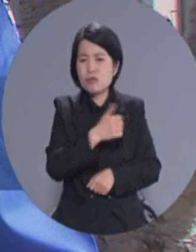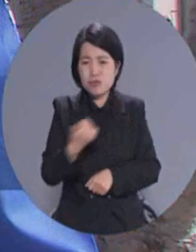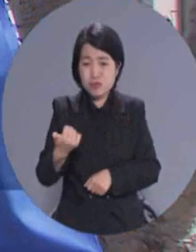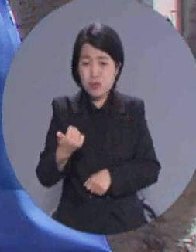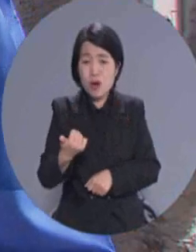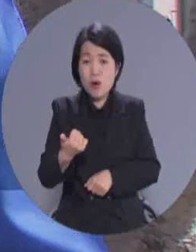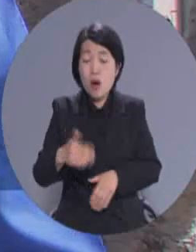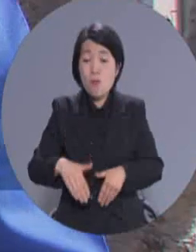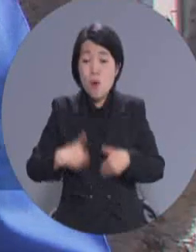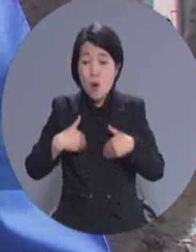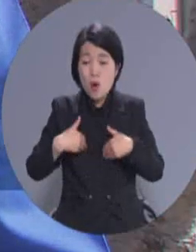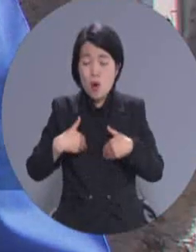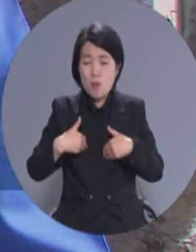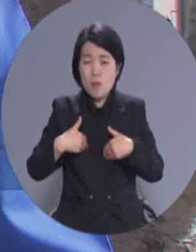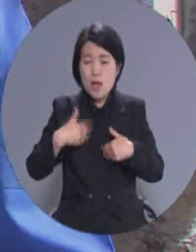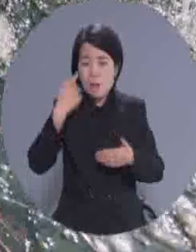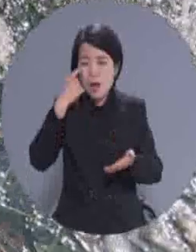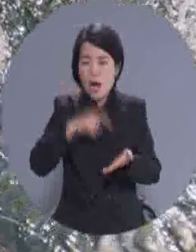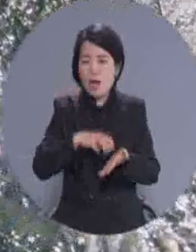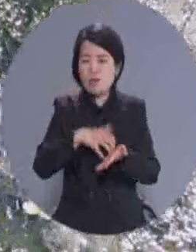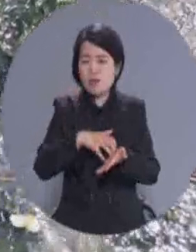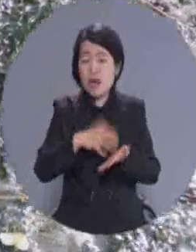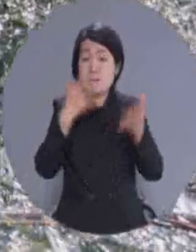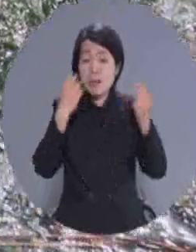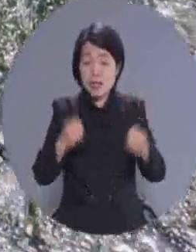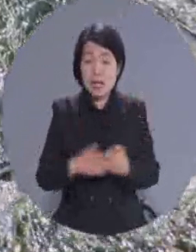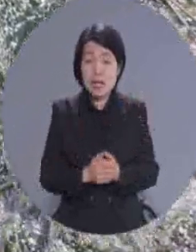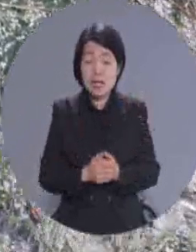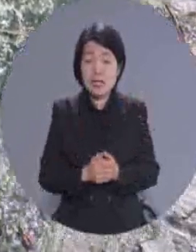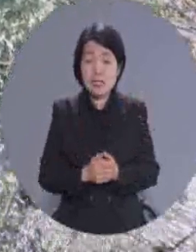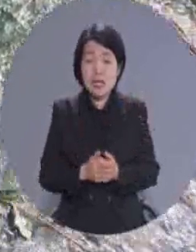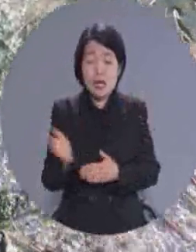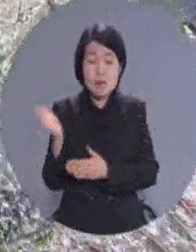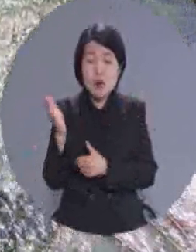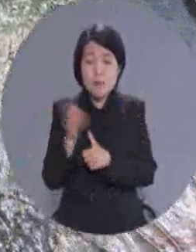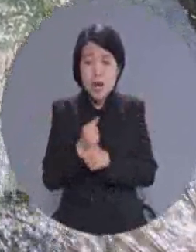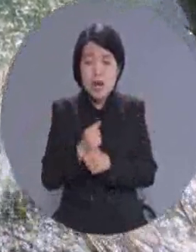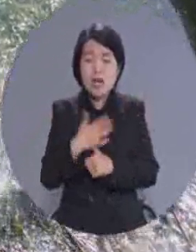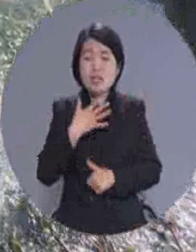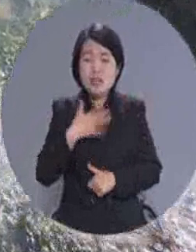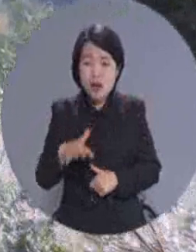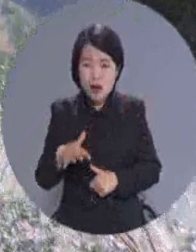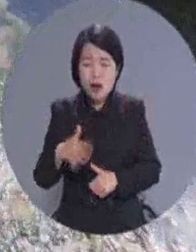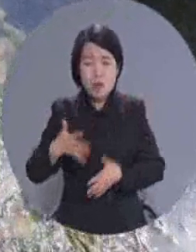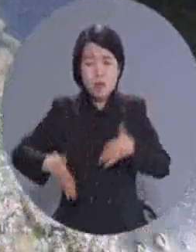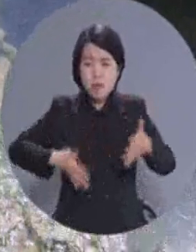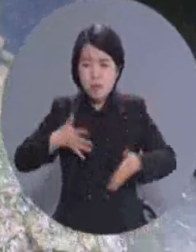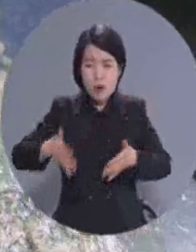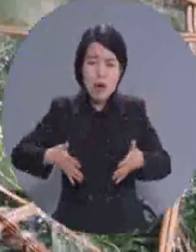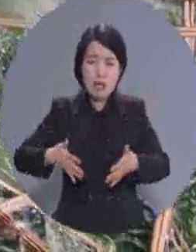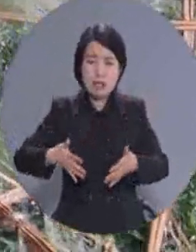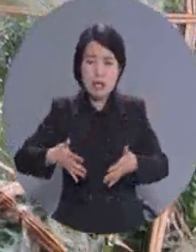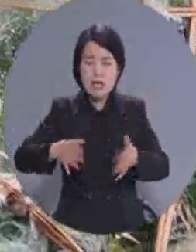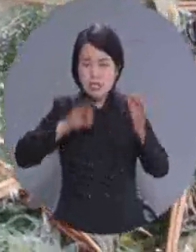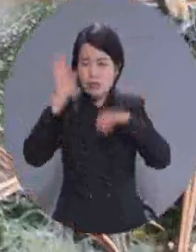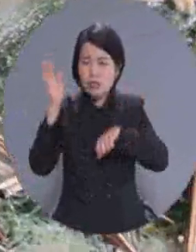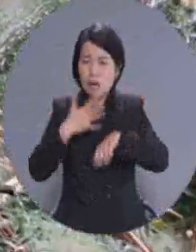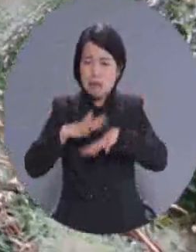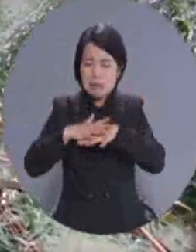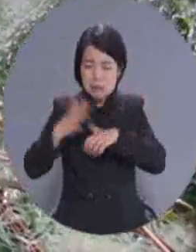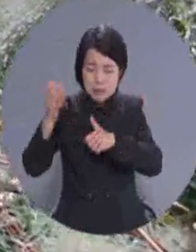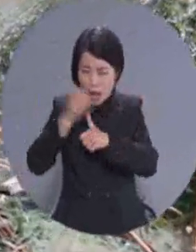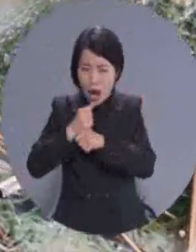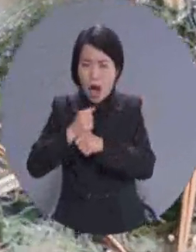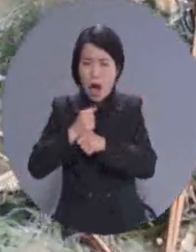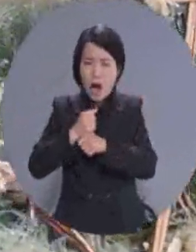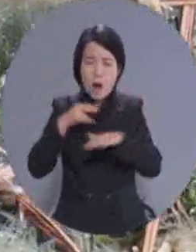발견되고 또 봄철에 많이 발견되더라고요. 먹이 사냥 경험이 부족한 새끼 상괭이가 그물망에 잘못 들어갔다가